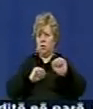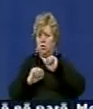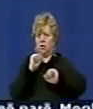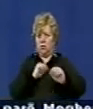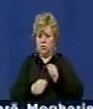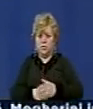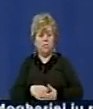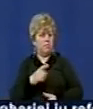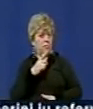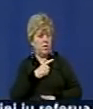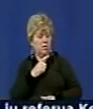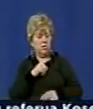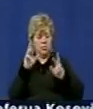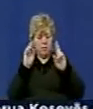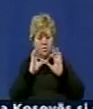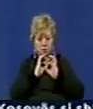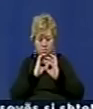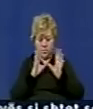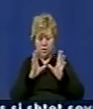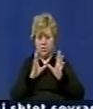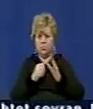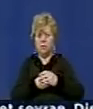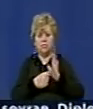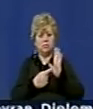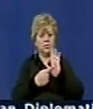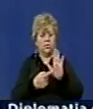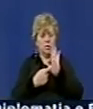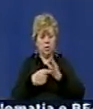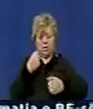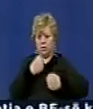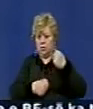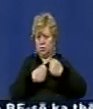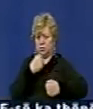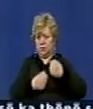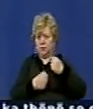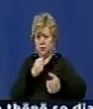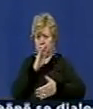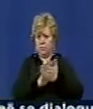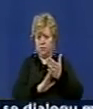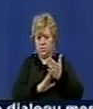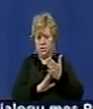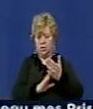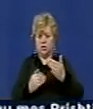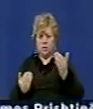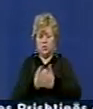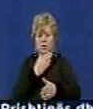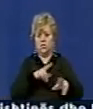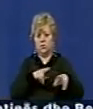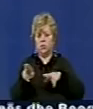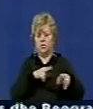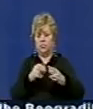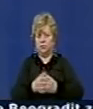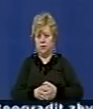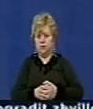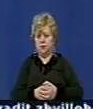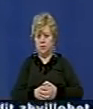cilët presin pa shpresë për dhënje të dëshmive për krime mizore dhe fillimin e proceseve të reja gjyqësore të cilat prolongohen